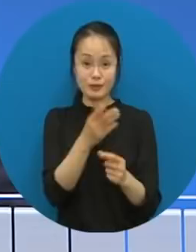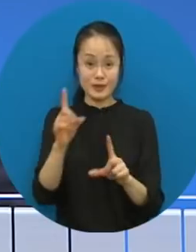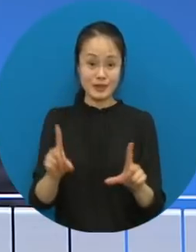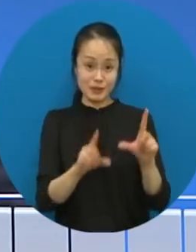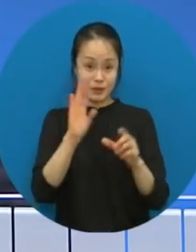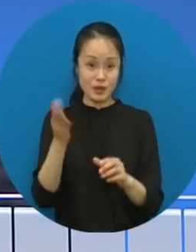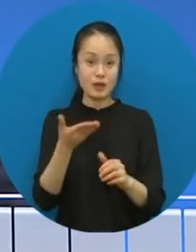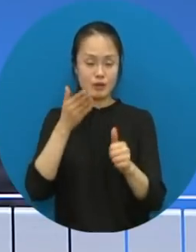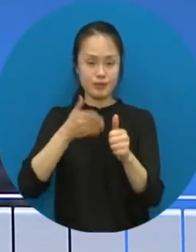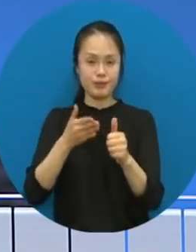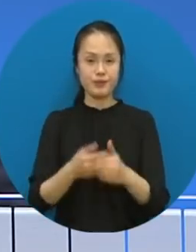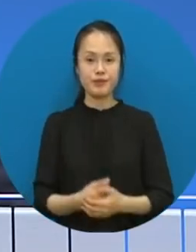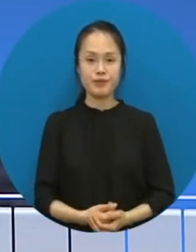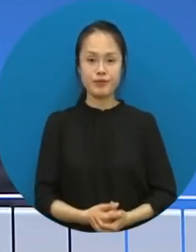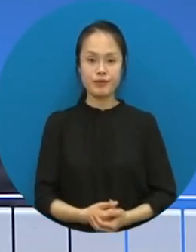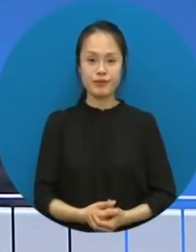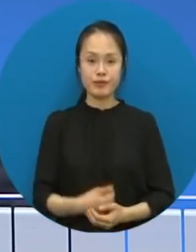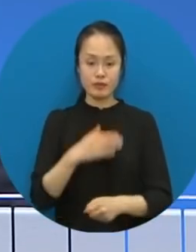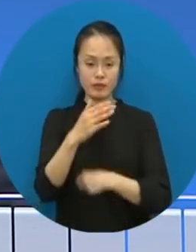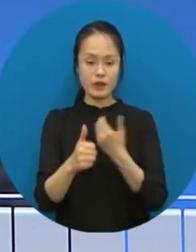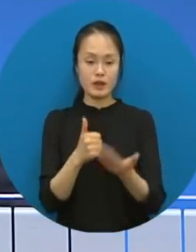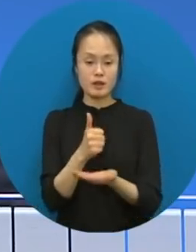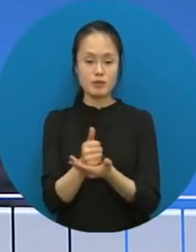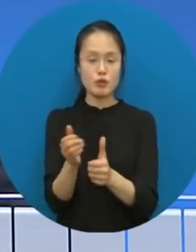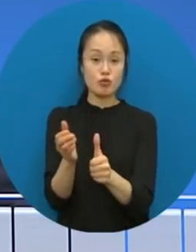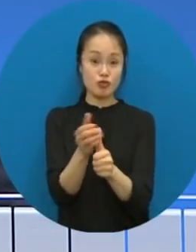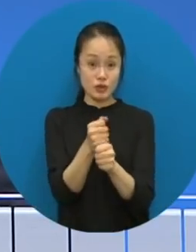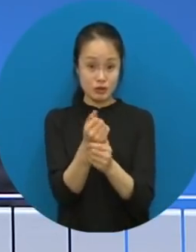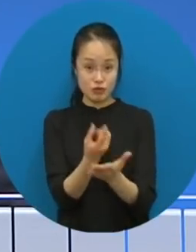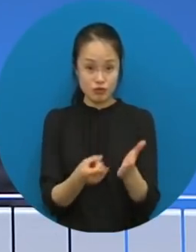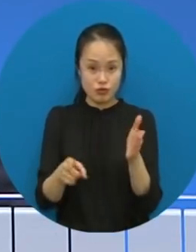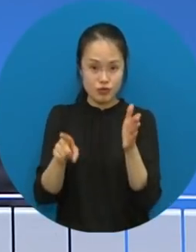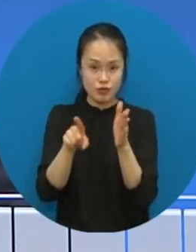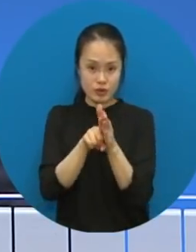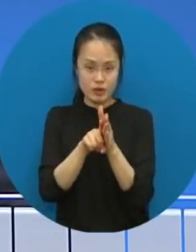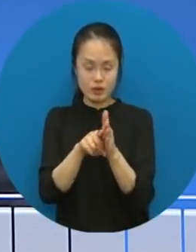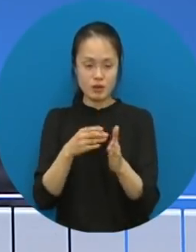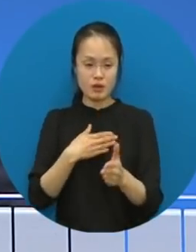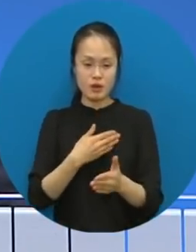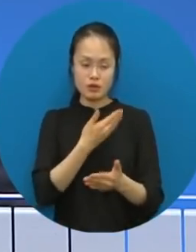하나님을 붙잡느라 모든 걸 다 떠내보내는